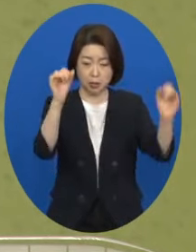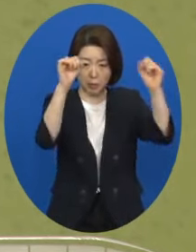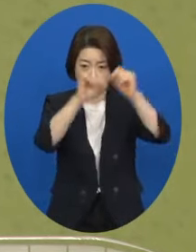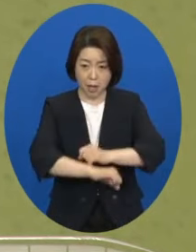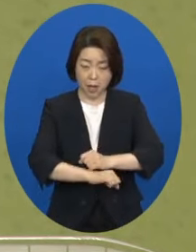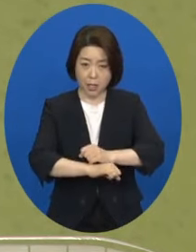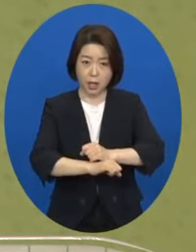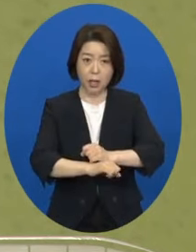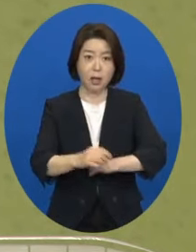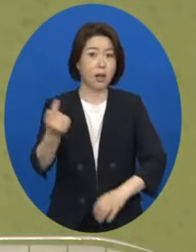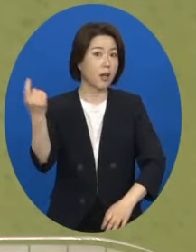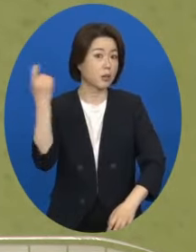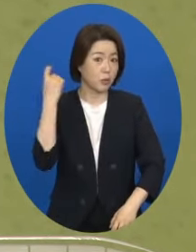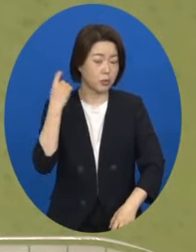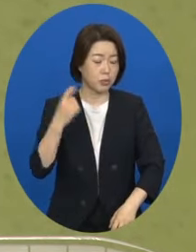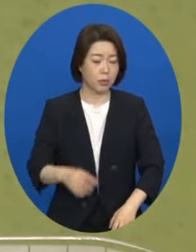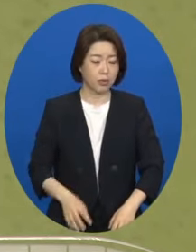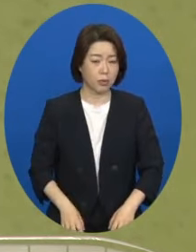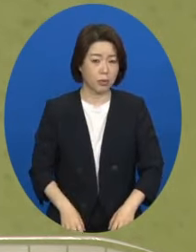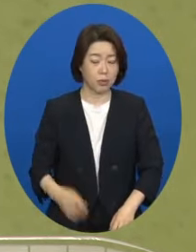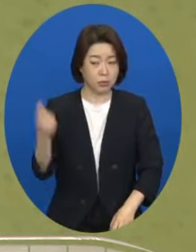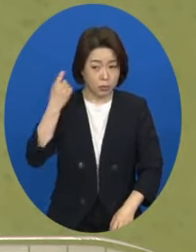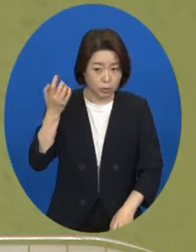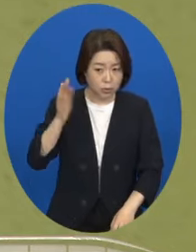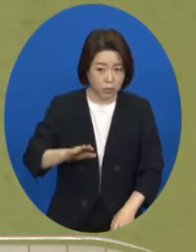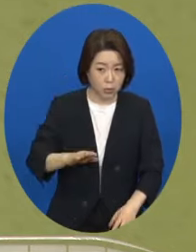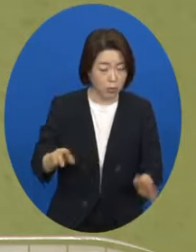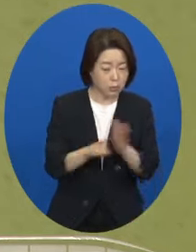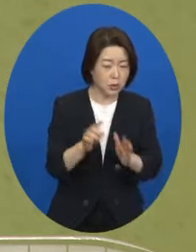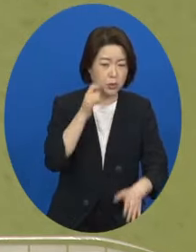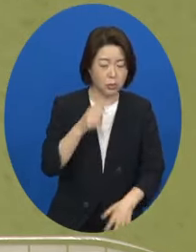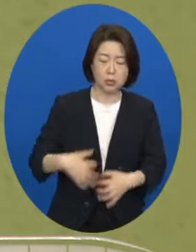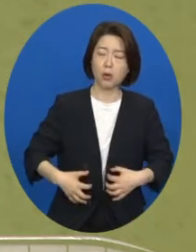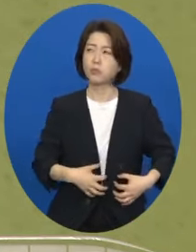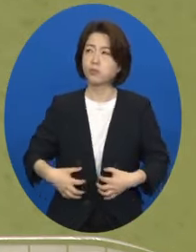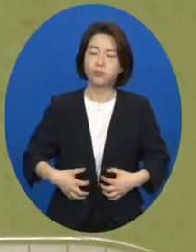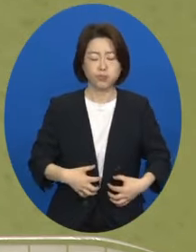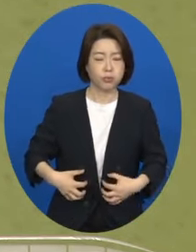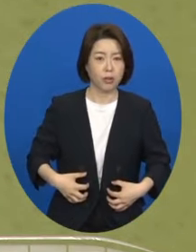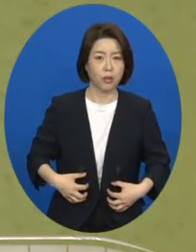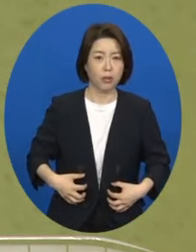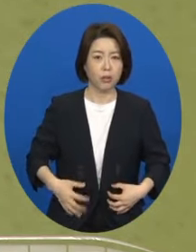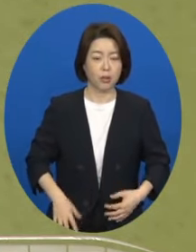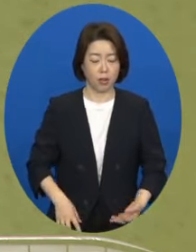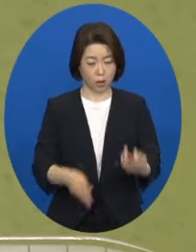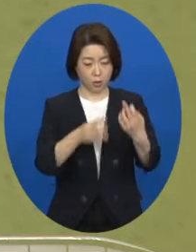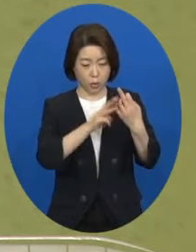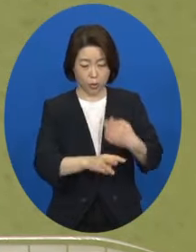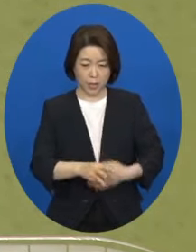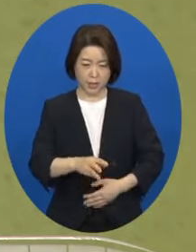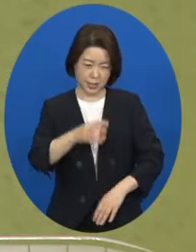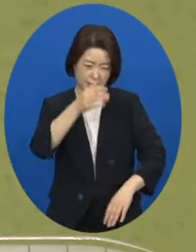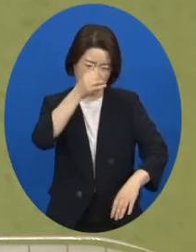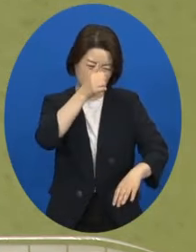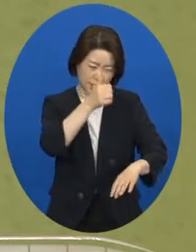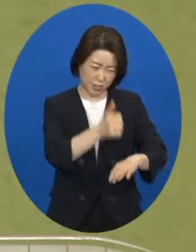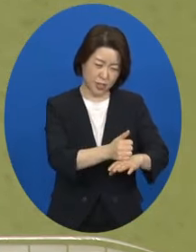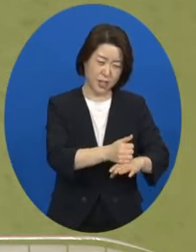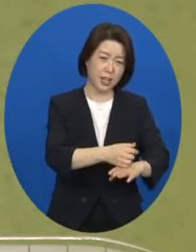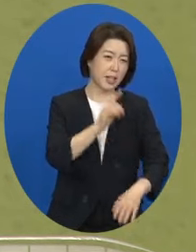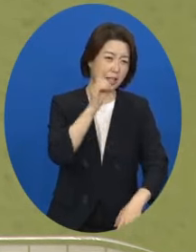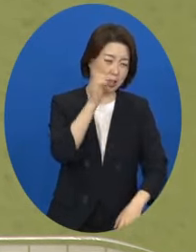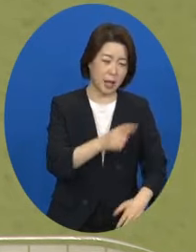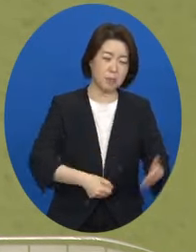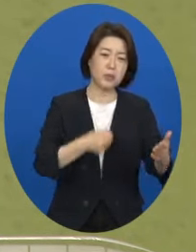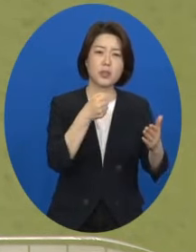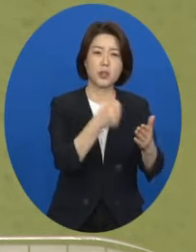듣습니다. 근데 듣고도 못 믿는 거예요. 계속 머뭇거려요. 그러니까 롯은 최악의 결정을 하는 대표적인 인물입니다.